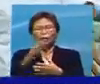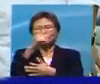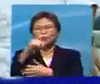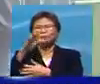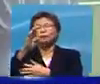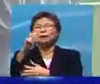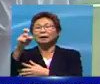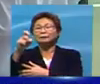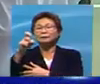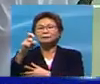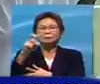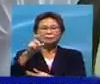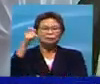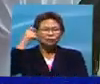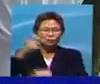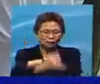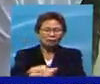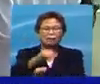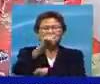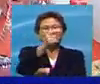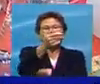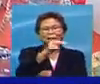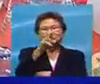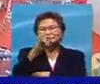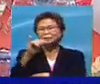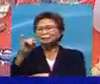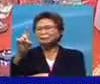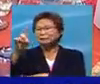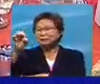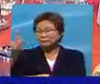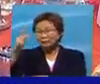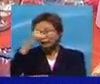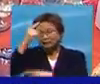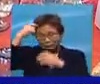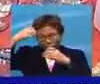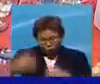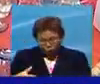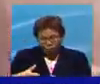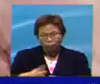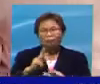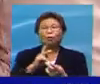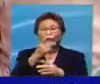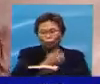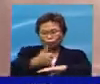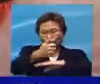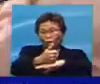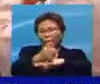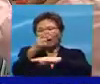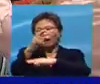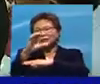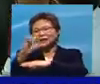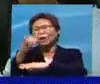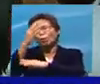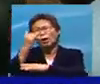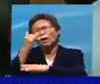setiausaha negara Tan Sri Siddiq Hassan katanya kerajaan membuat keputusan tepat untuk menubuhkan rci oleh kerana